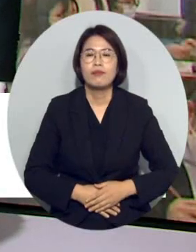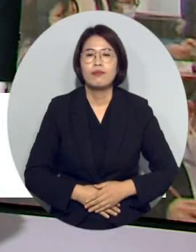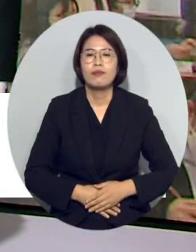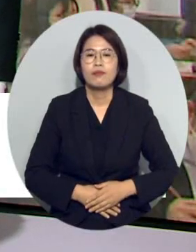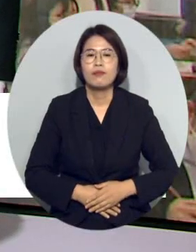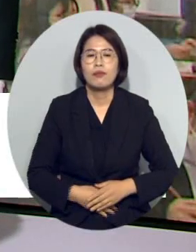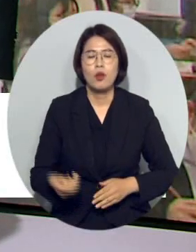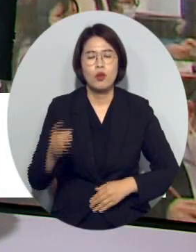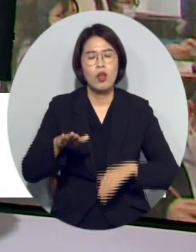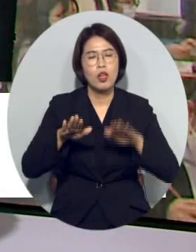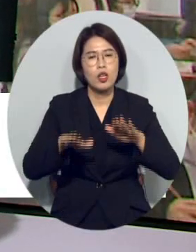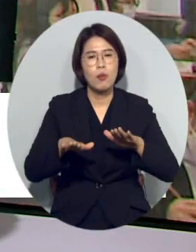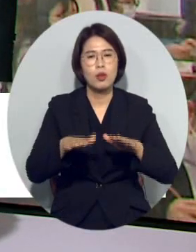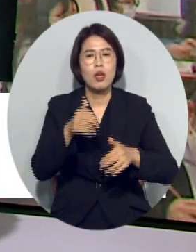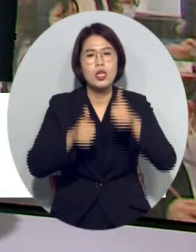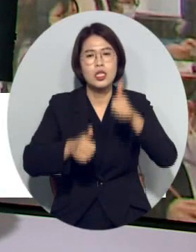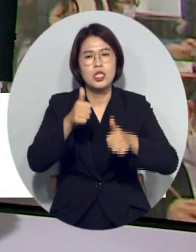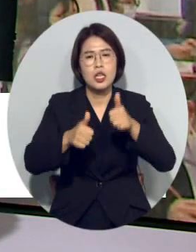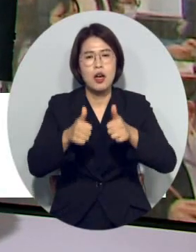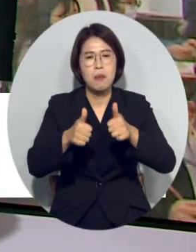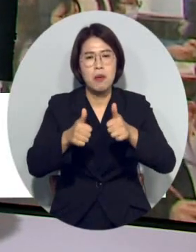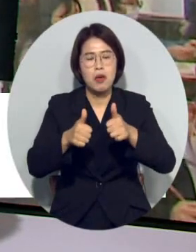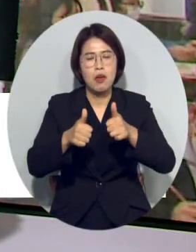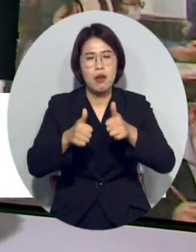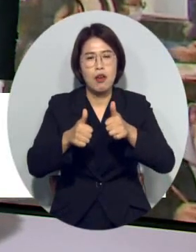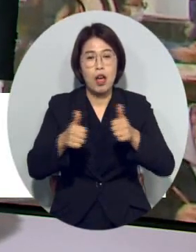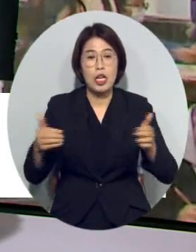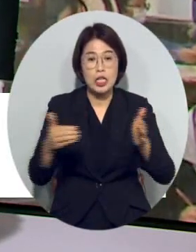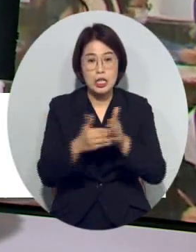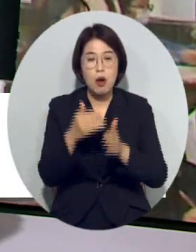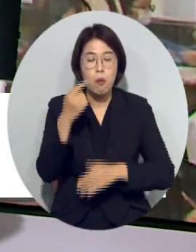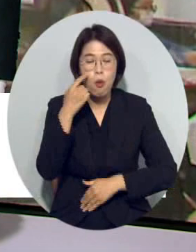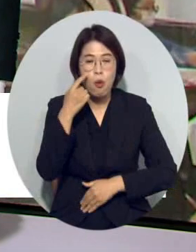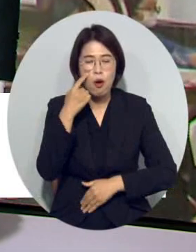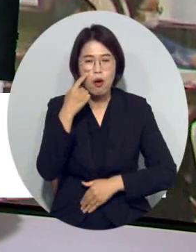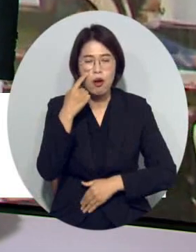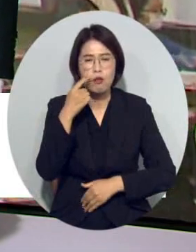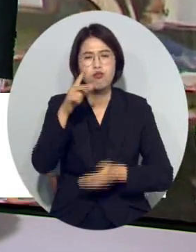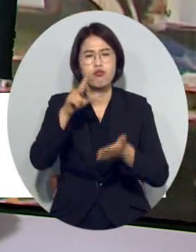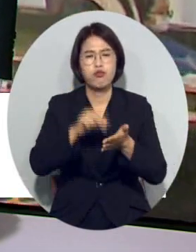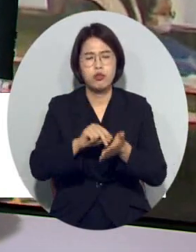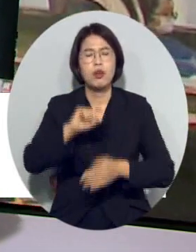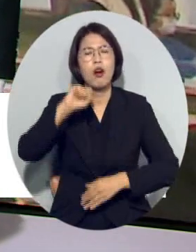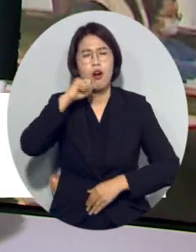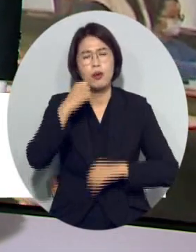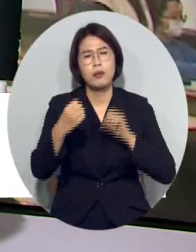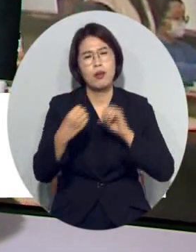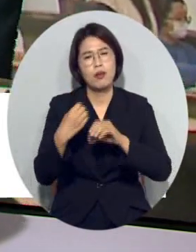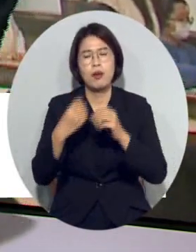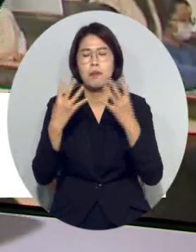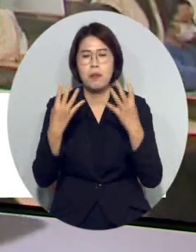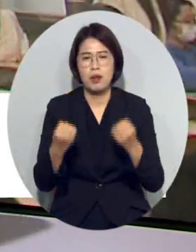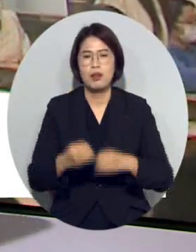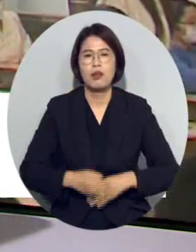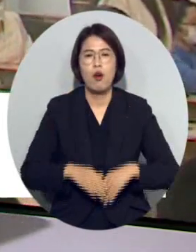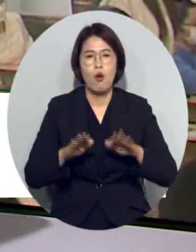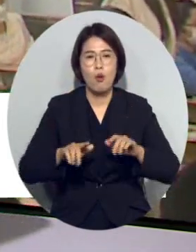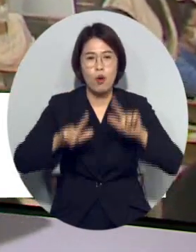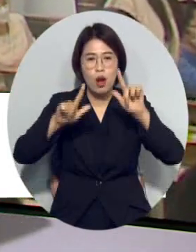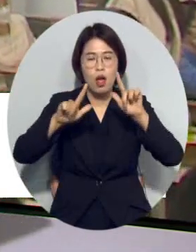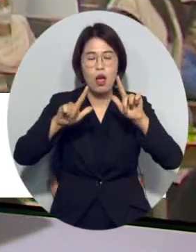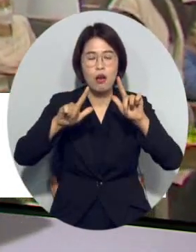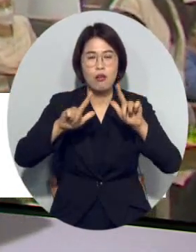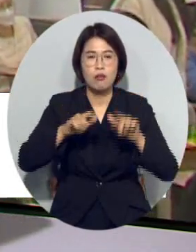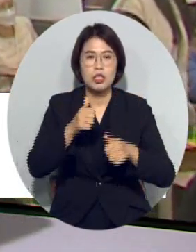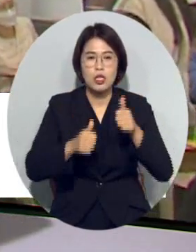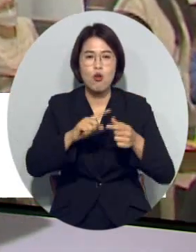자, 그런데 이번 수능 시험의 뚜껑을 막상 열어보니 까다로웠다는 수험생 반응이 많았습니다. 올해 수능은